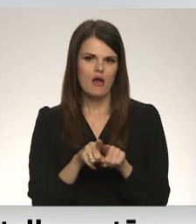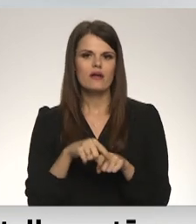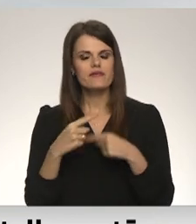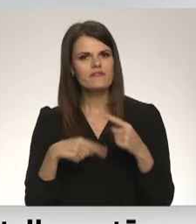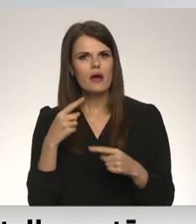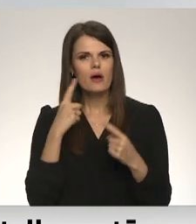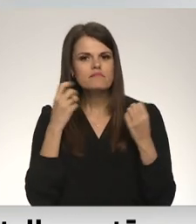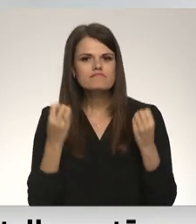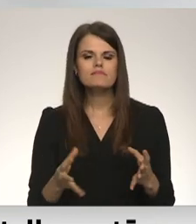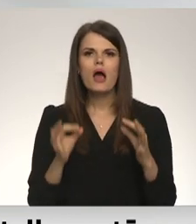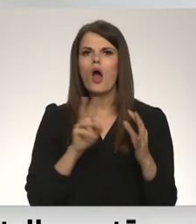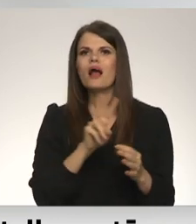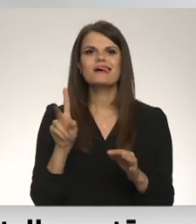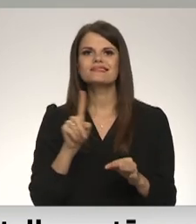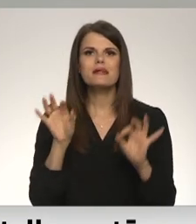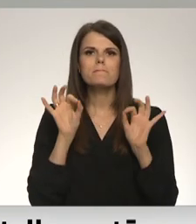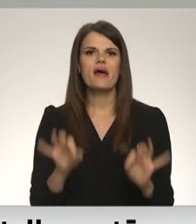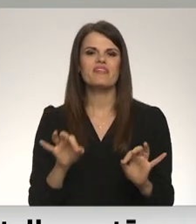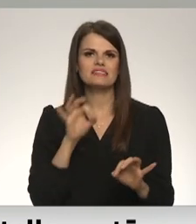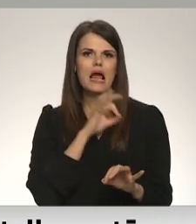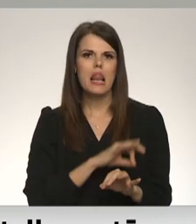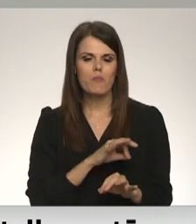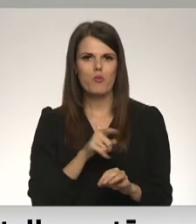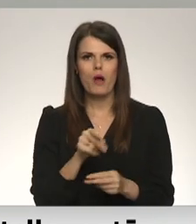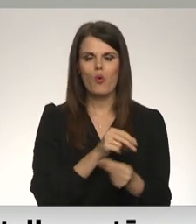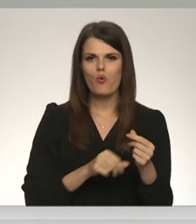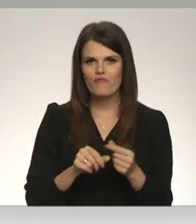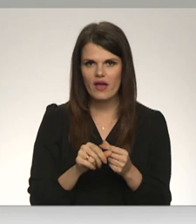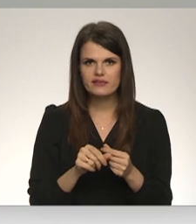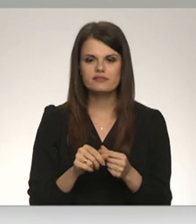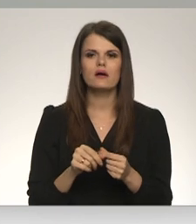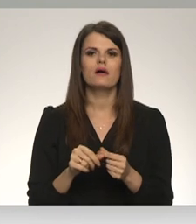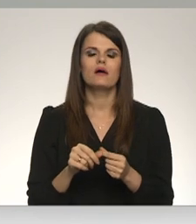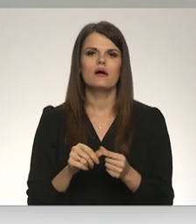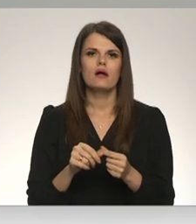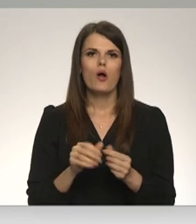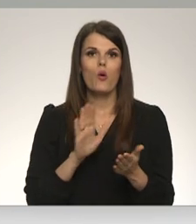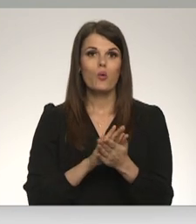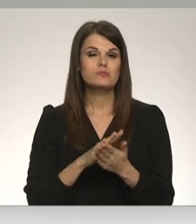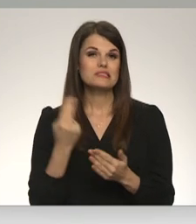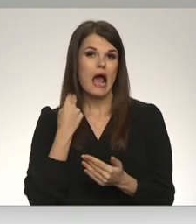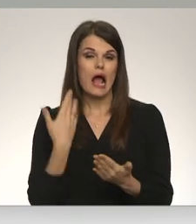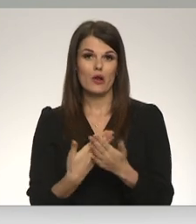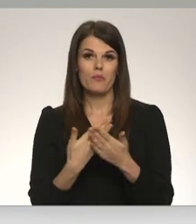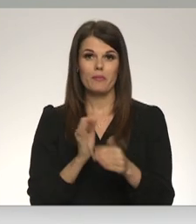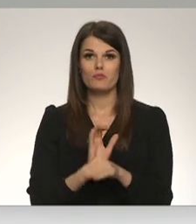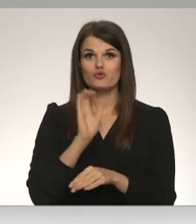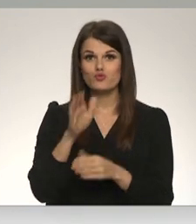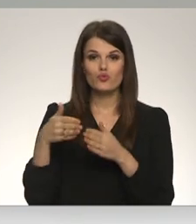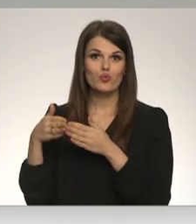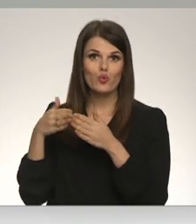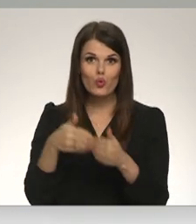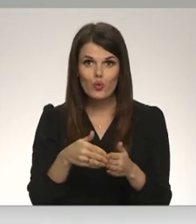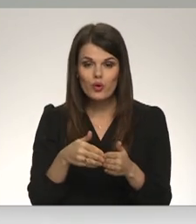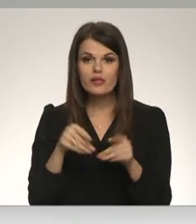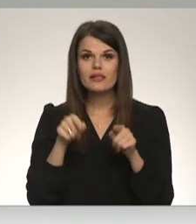vienmēr jānoskaidro patiesā labuma guvējs. Ir bijušas situācijas tā, kad uz Angliju tika sūtīts kuģis,